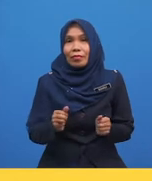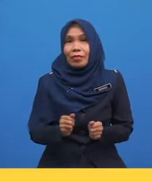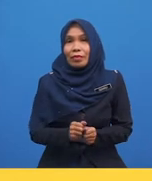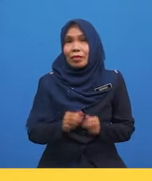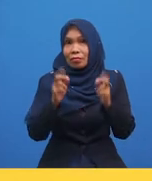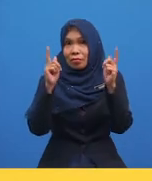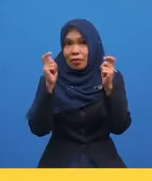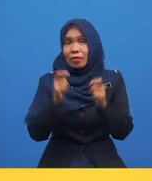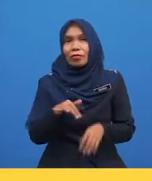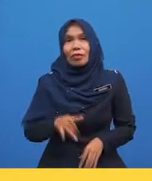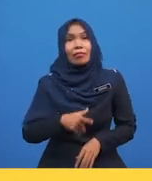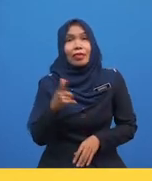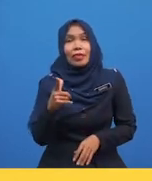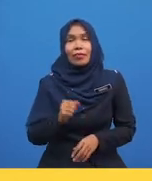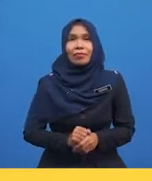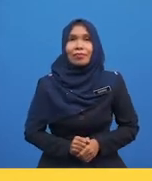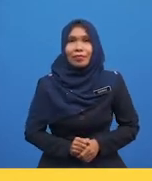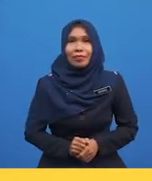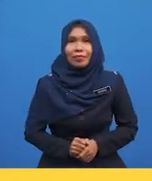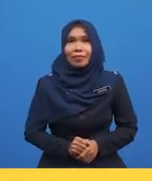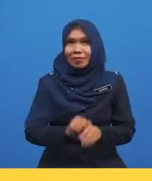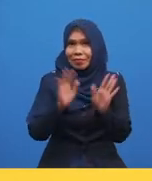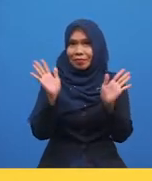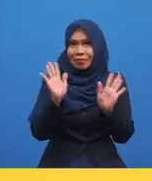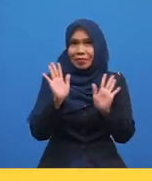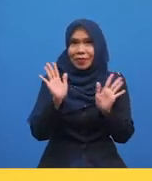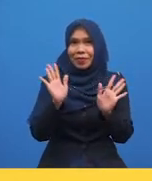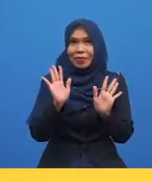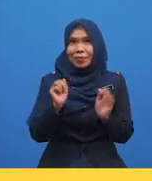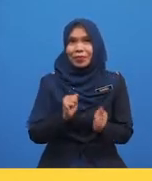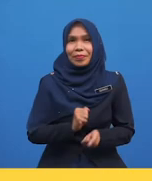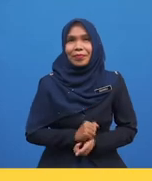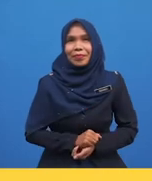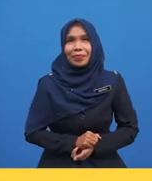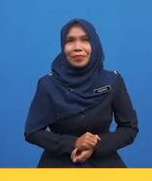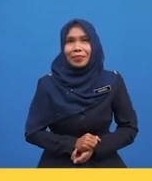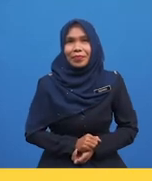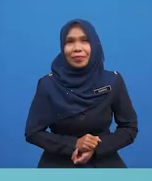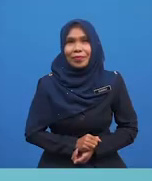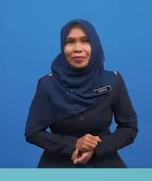dengan tajuk yang lain pula ya. Bye!